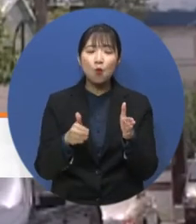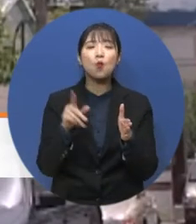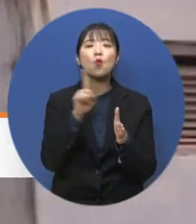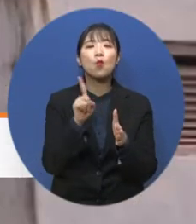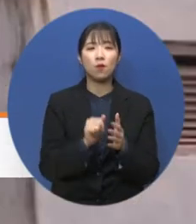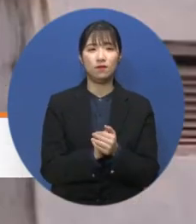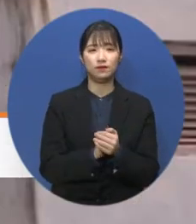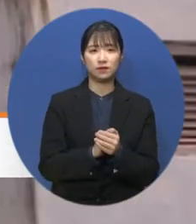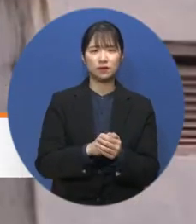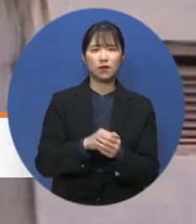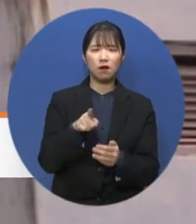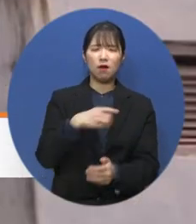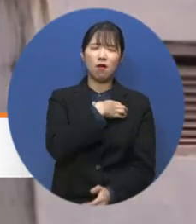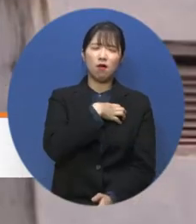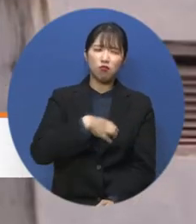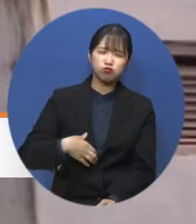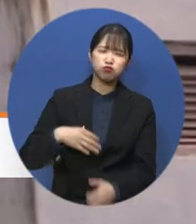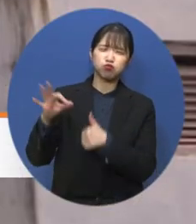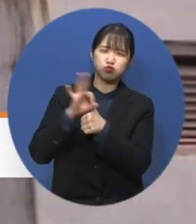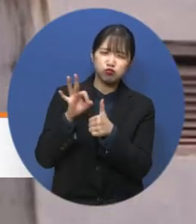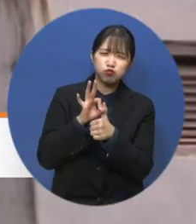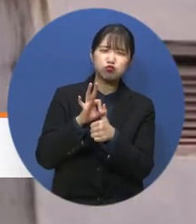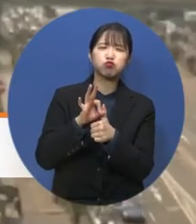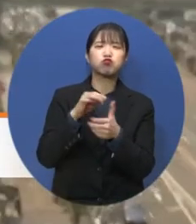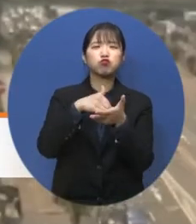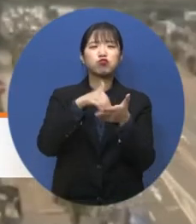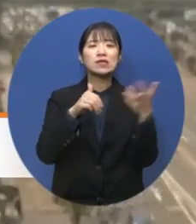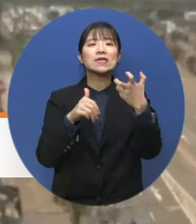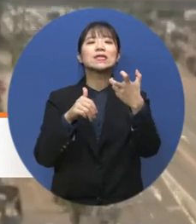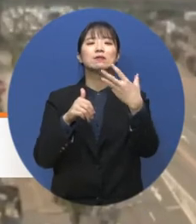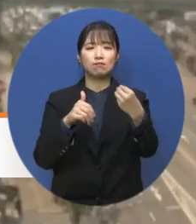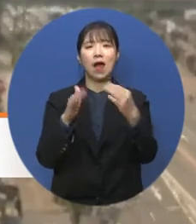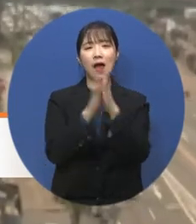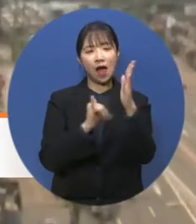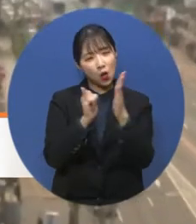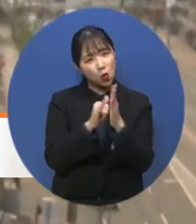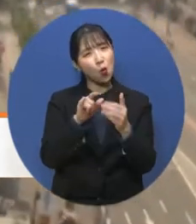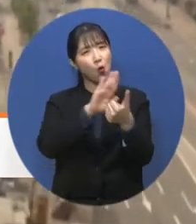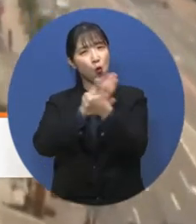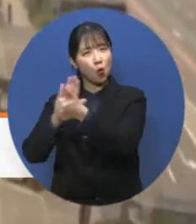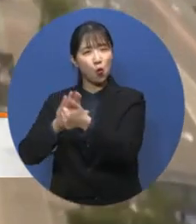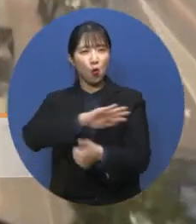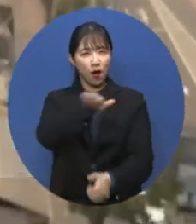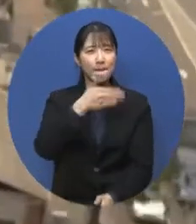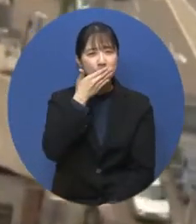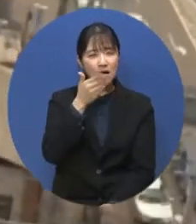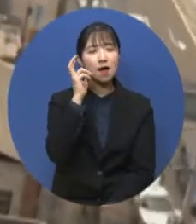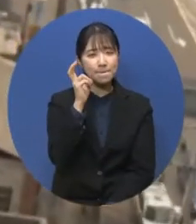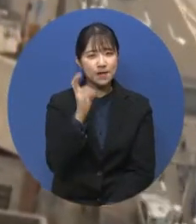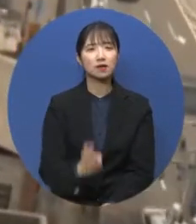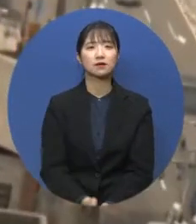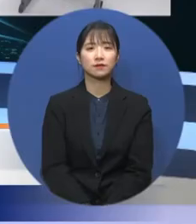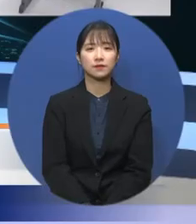산업통상자원부는 취약계층 약 70만 가구가 혜택을 받을 수 있을 것으로 기대를 밝혔습니다.